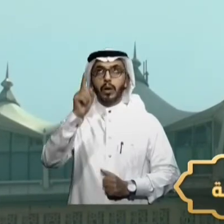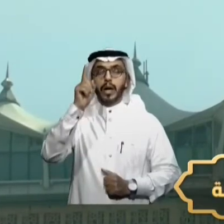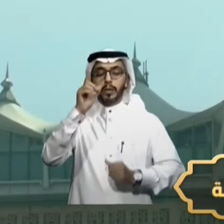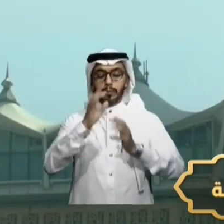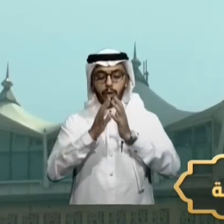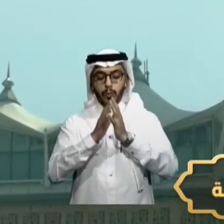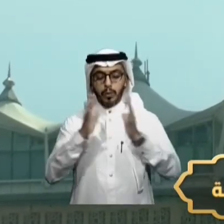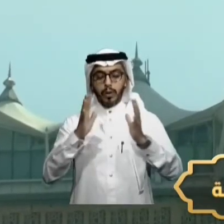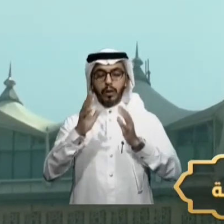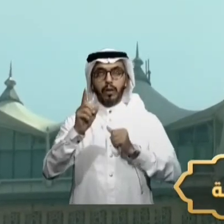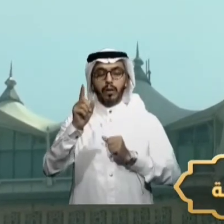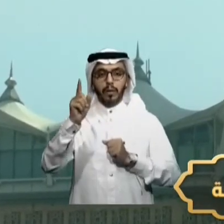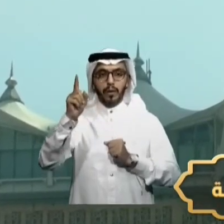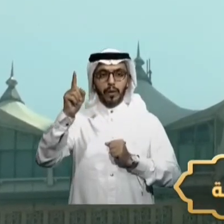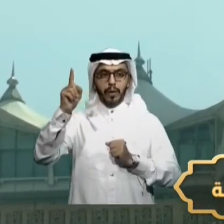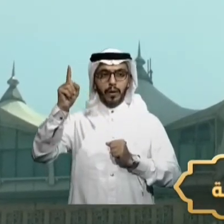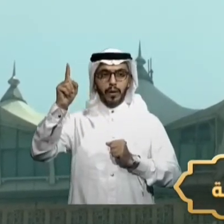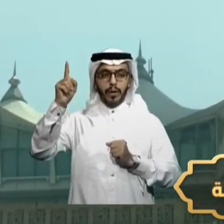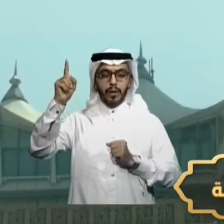الله أكبر،